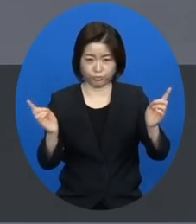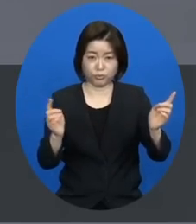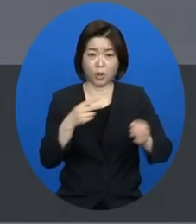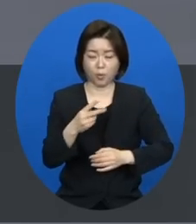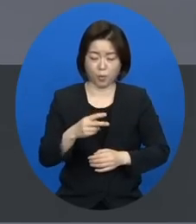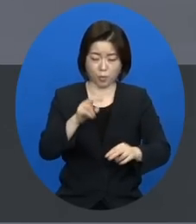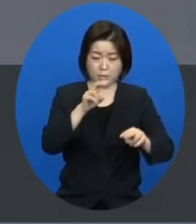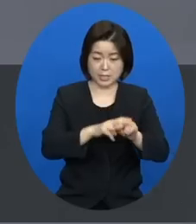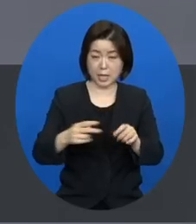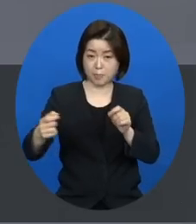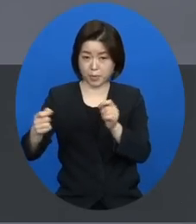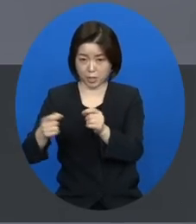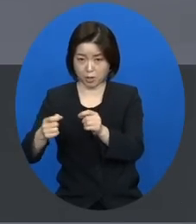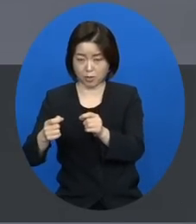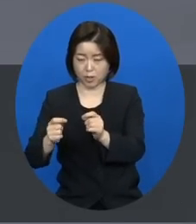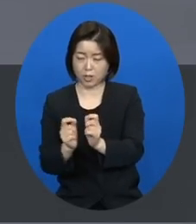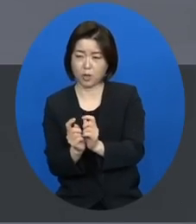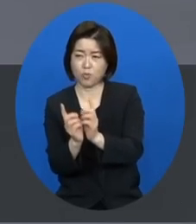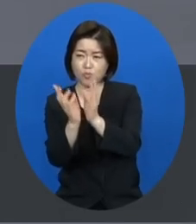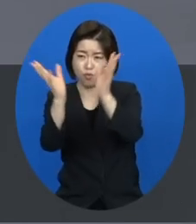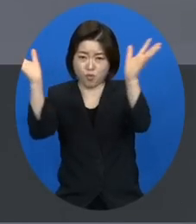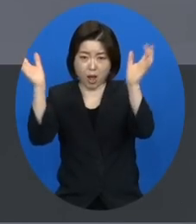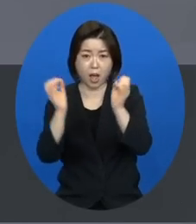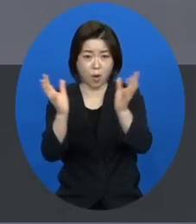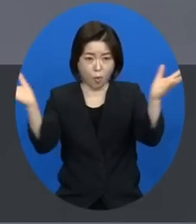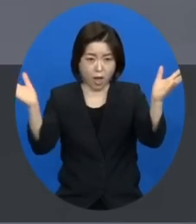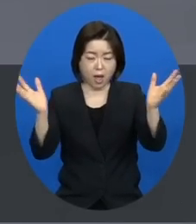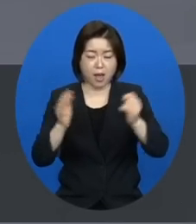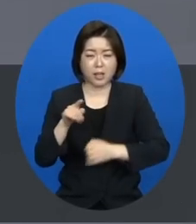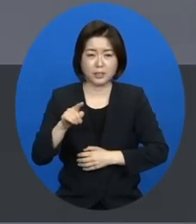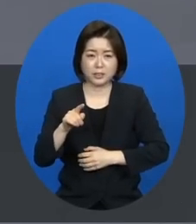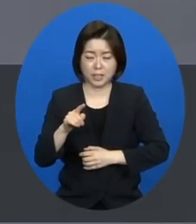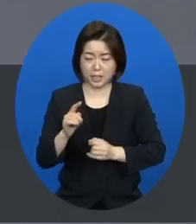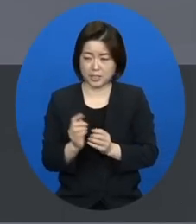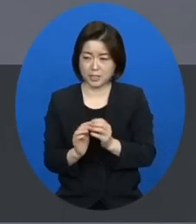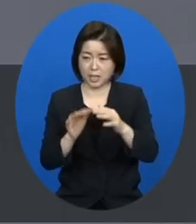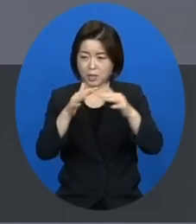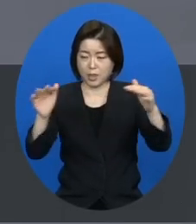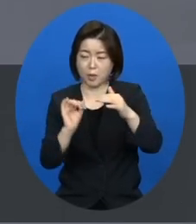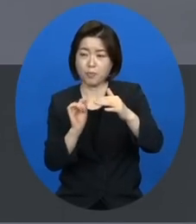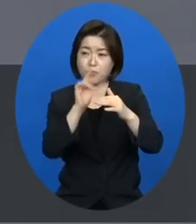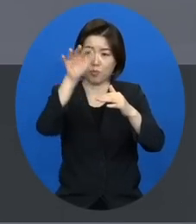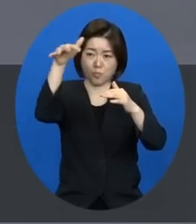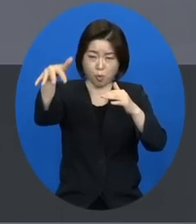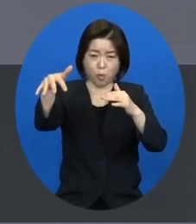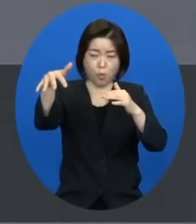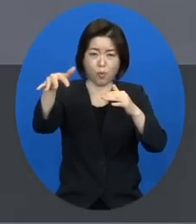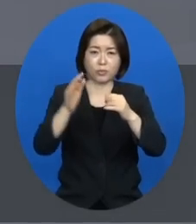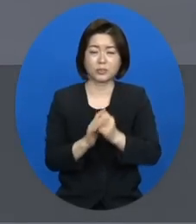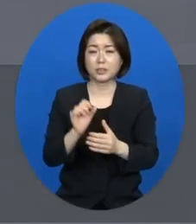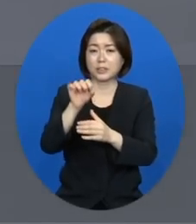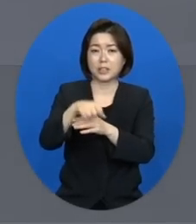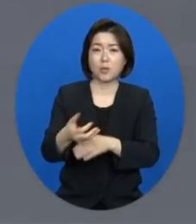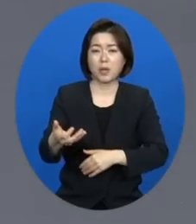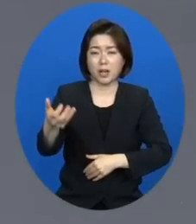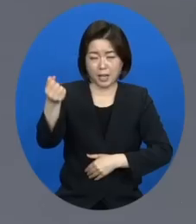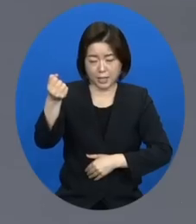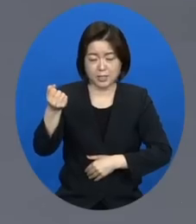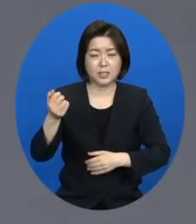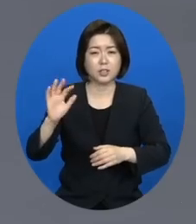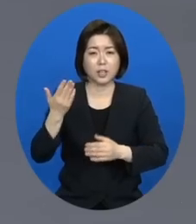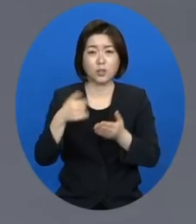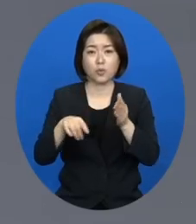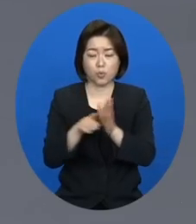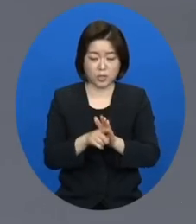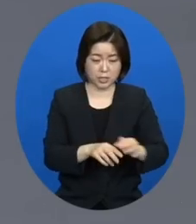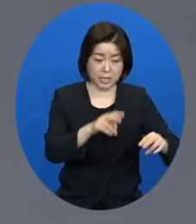샘 곁에 무성한 가지라 그 가지가 담을 넘었도다. 열매 맺는 무성한 가지가 되기 위해서는